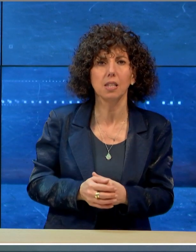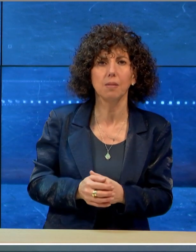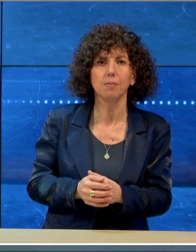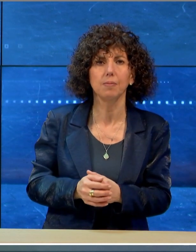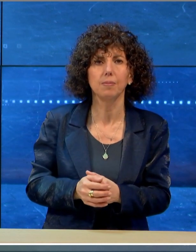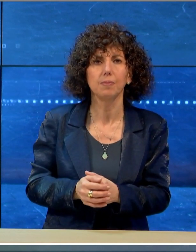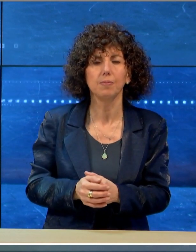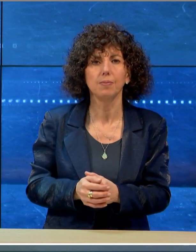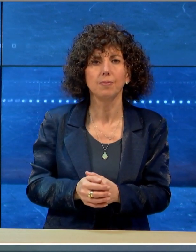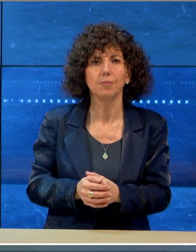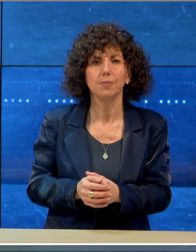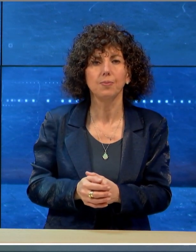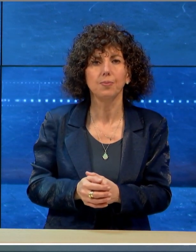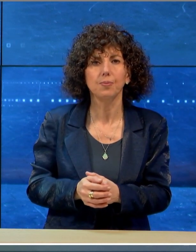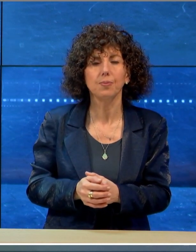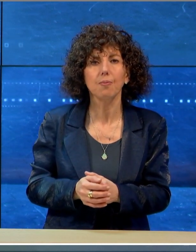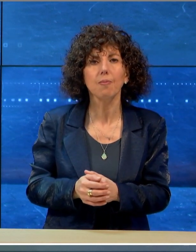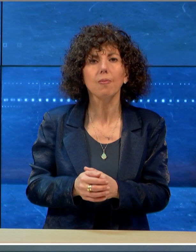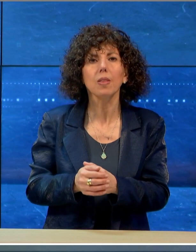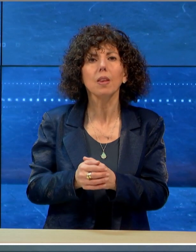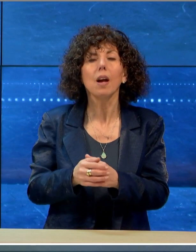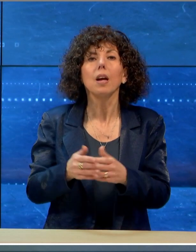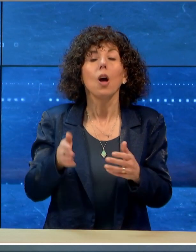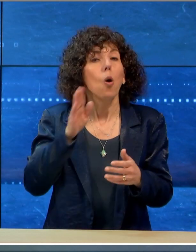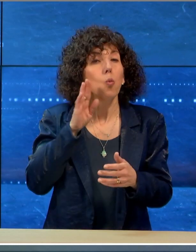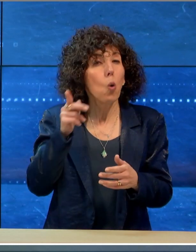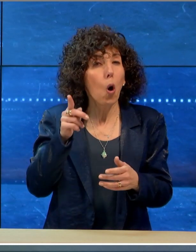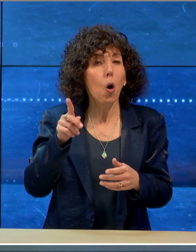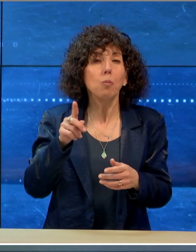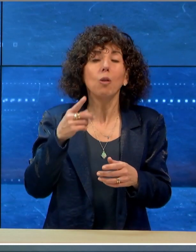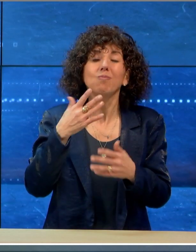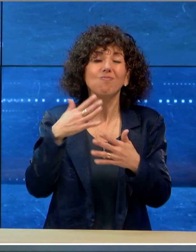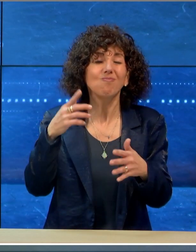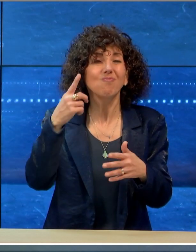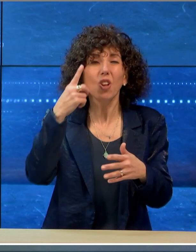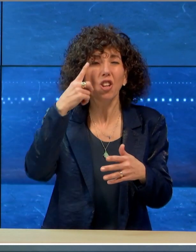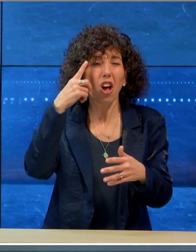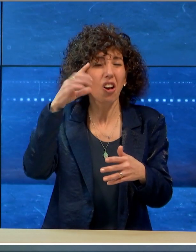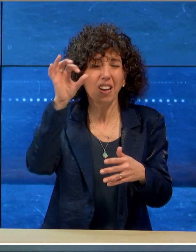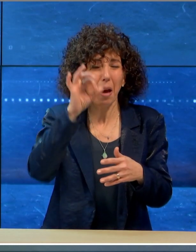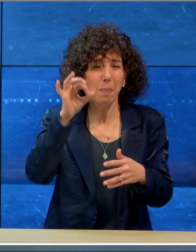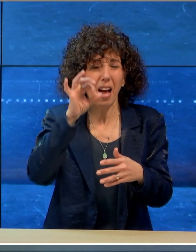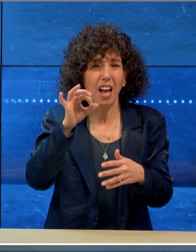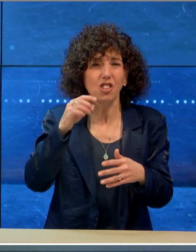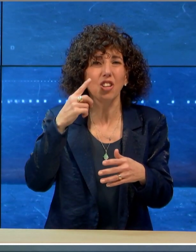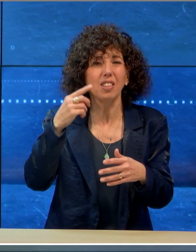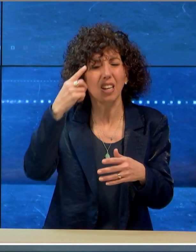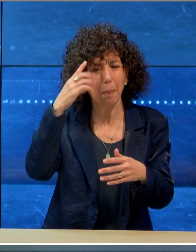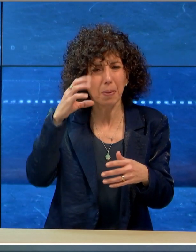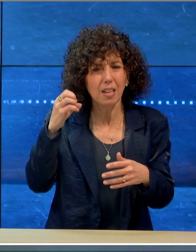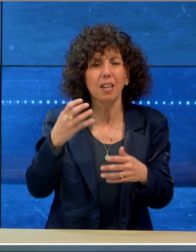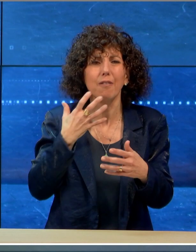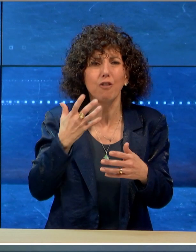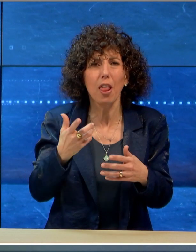penalista è stato dichiarato incapace di intendere e di volere al momento